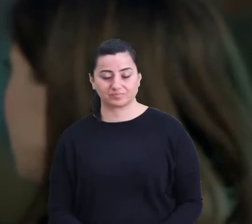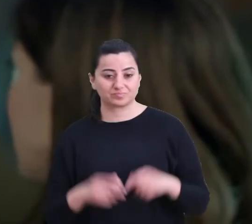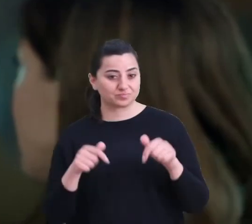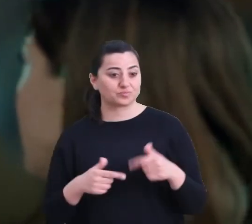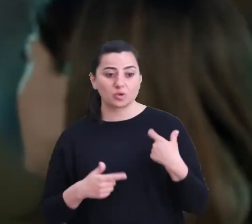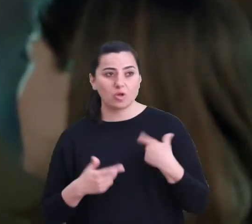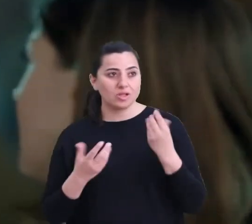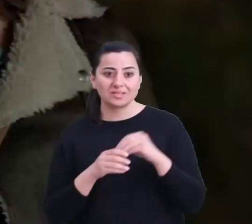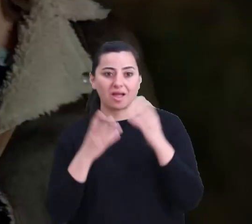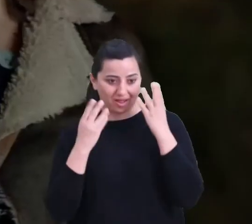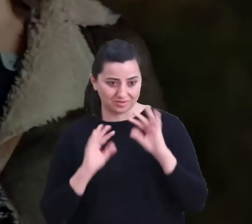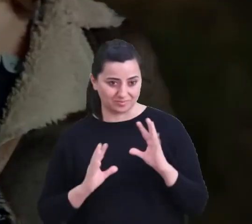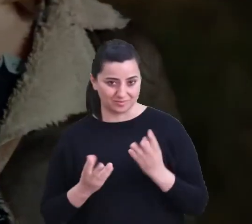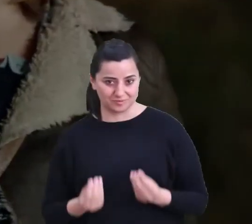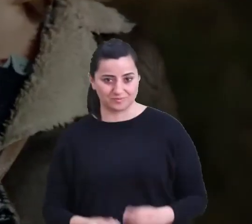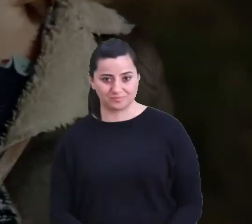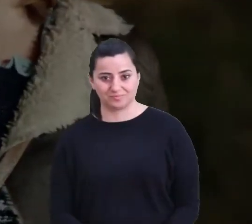Buranın ne özelliği var diyorsun değil mi?